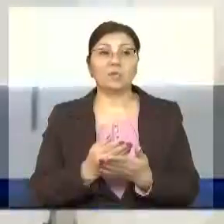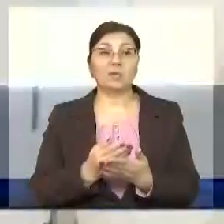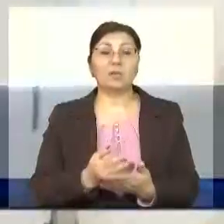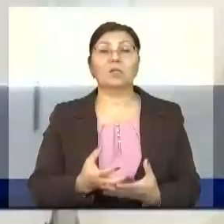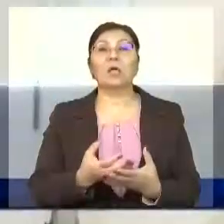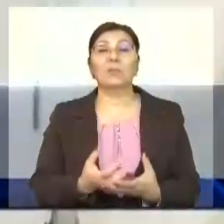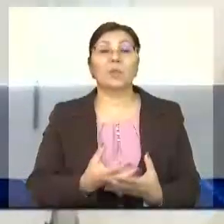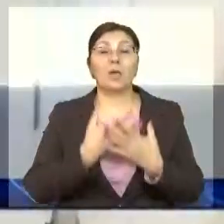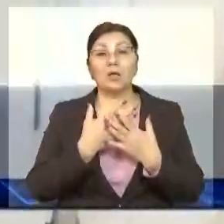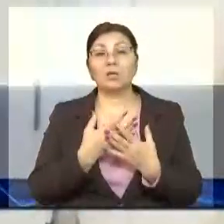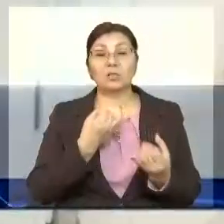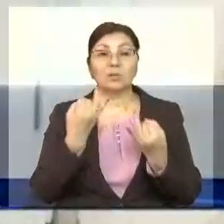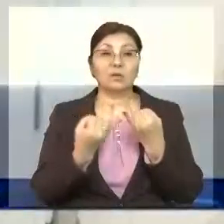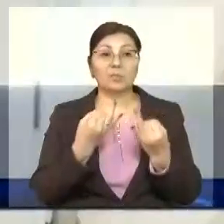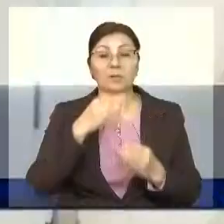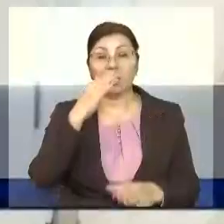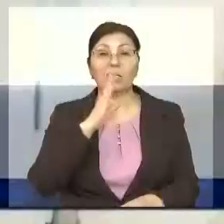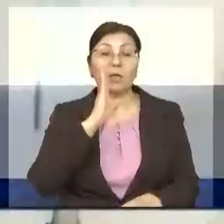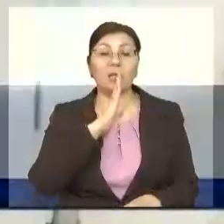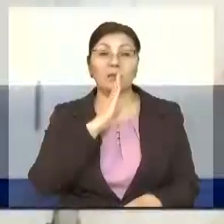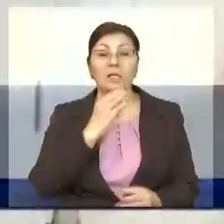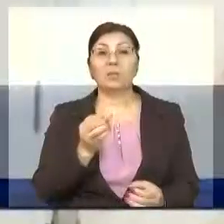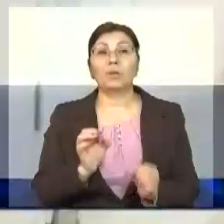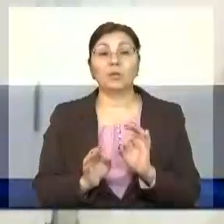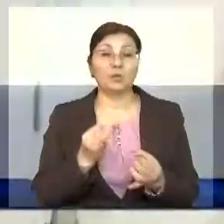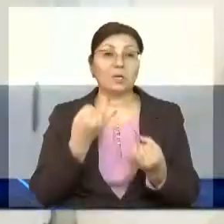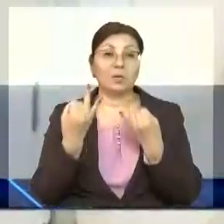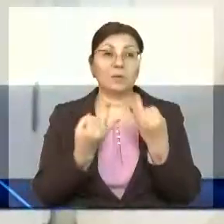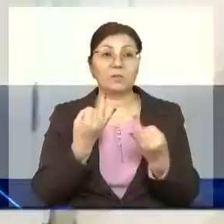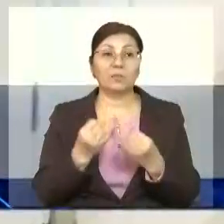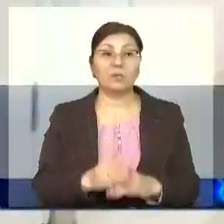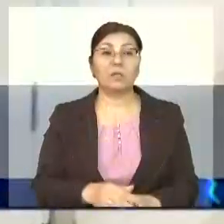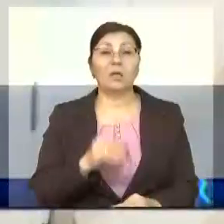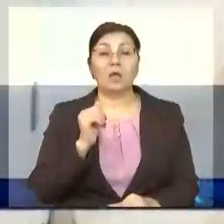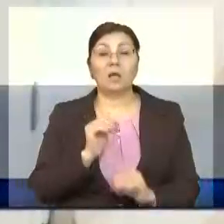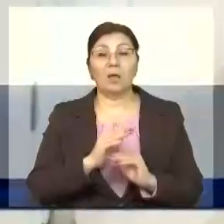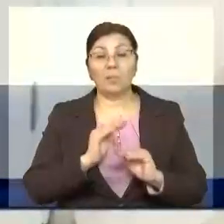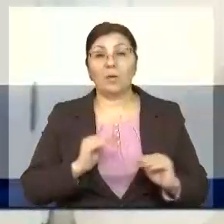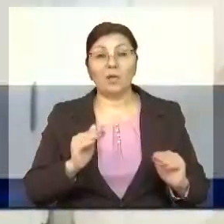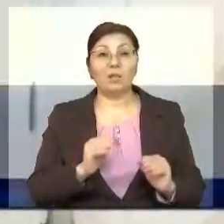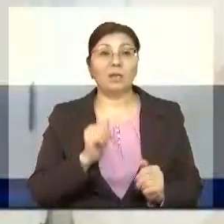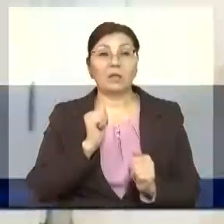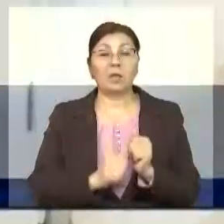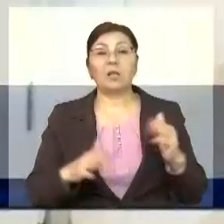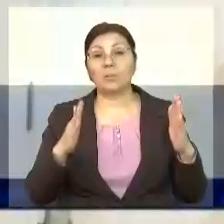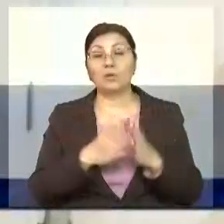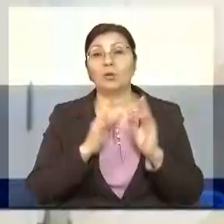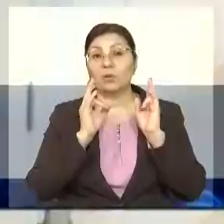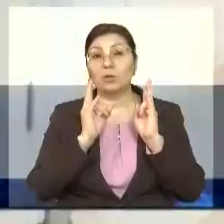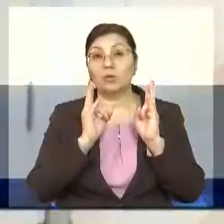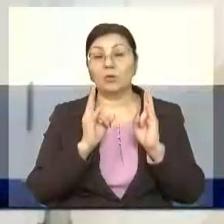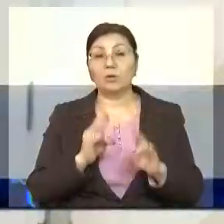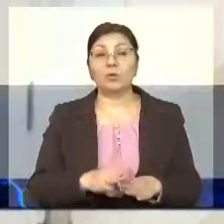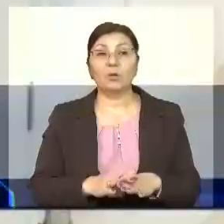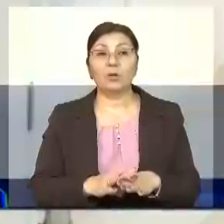сөйлесу, ата-аналардың тілін табу қазіргі кезеңде балалар әрбір үйдің еркесі, оларға қазір бұрынғыдай қатты қарасақ, қатты сөз